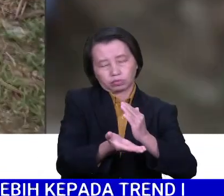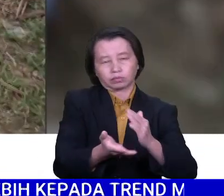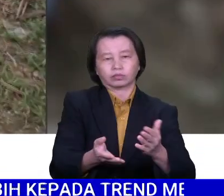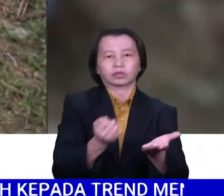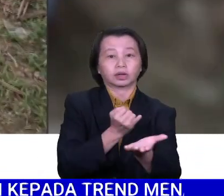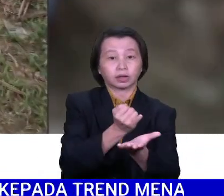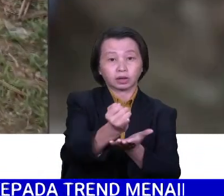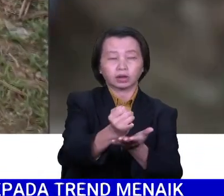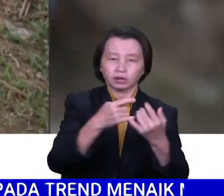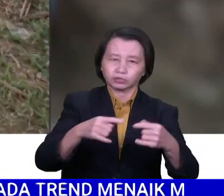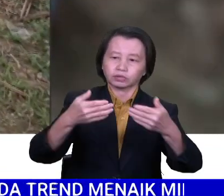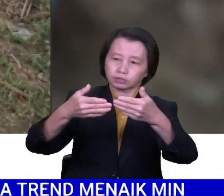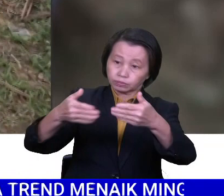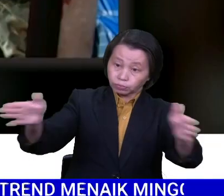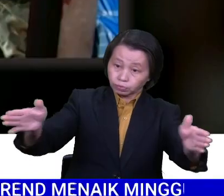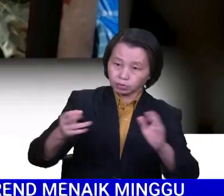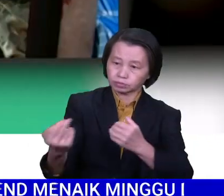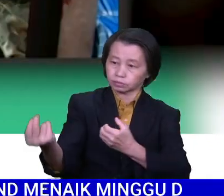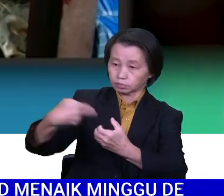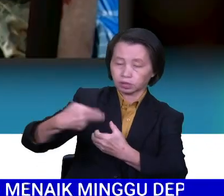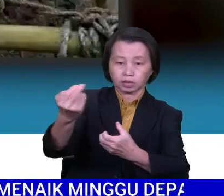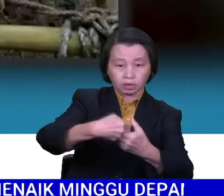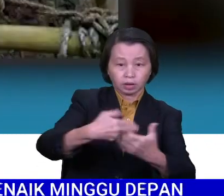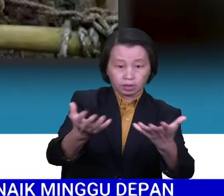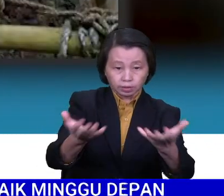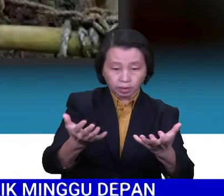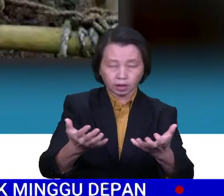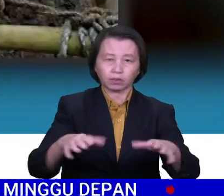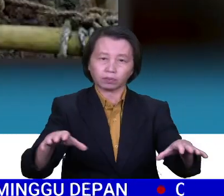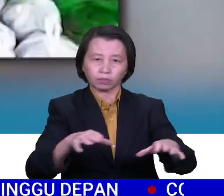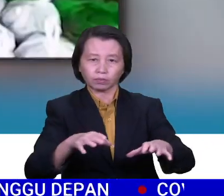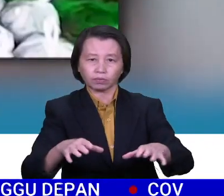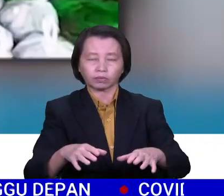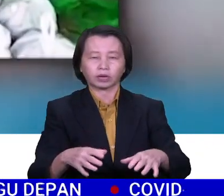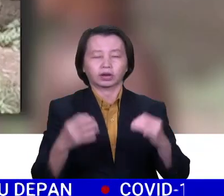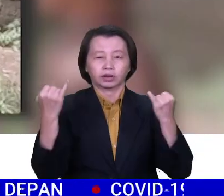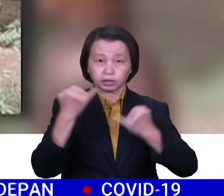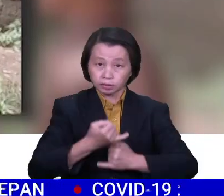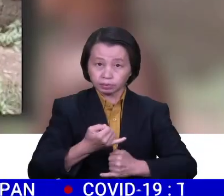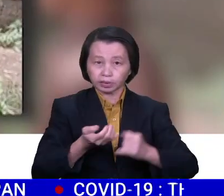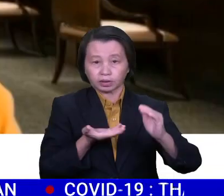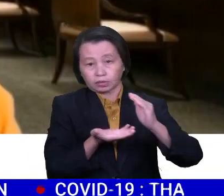ikhlas masih dibuka untuk penyertaan orang ramai yang ingin melakukan ibadah